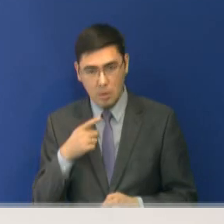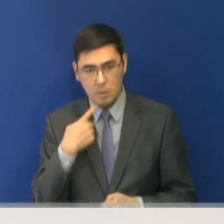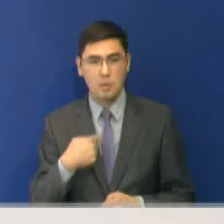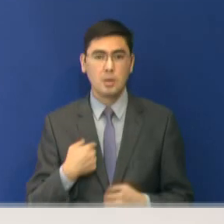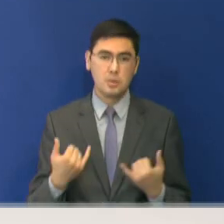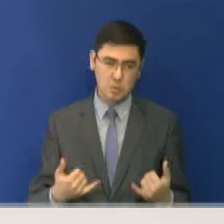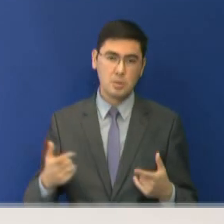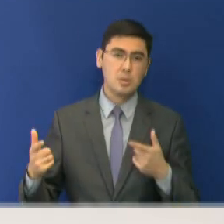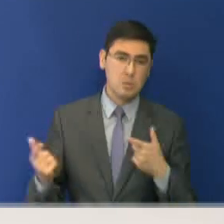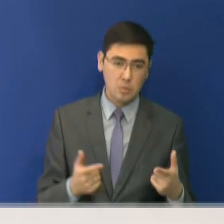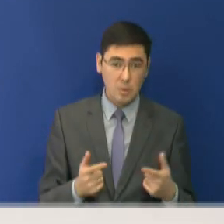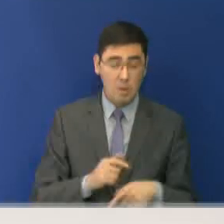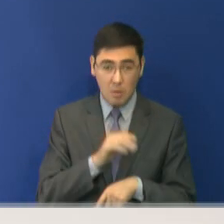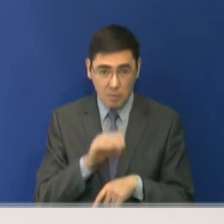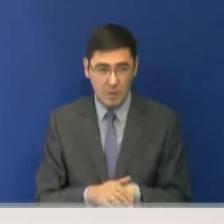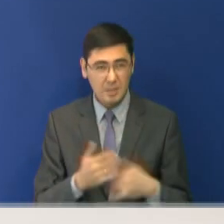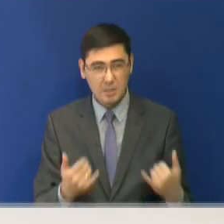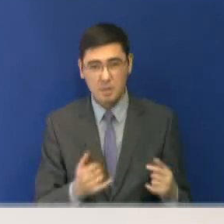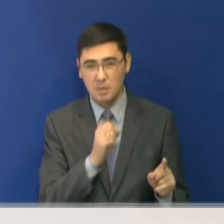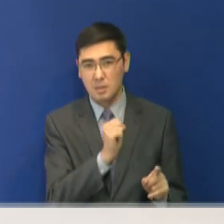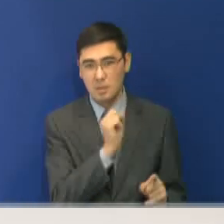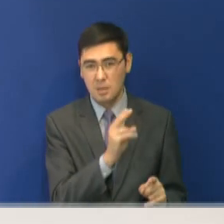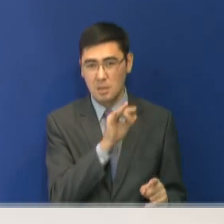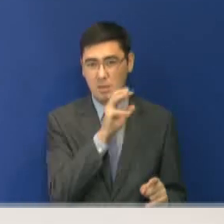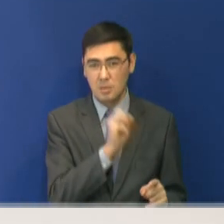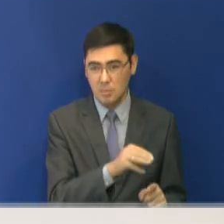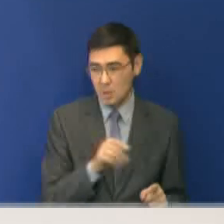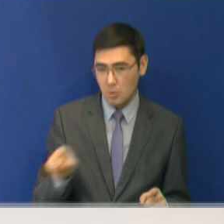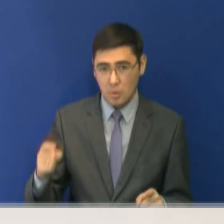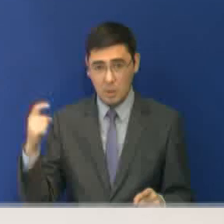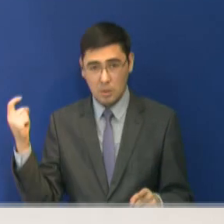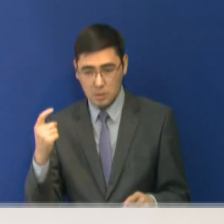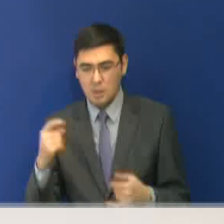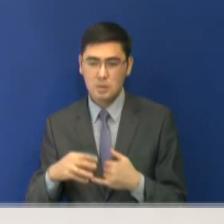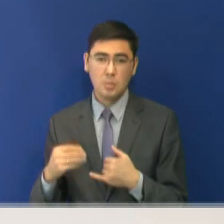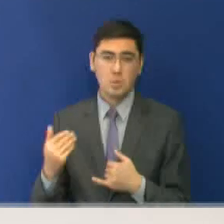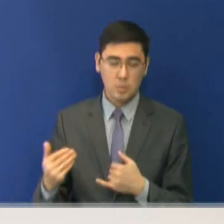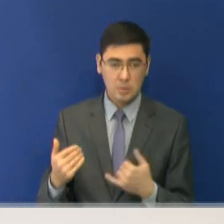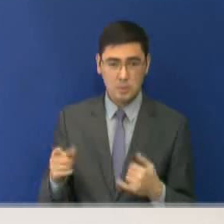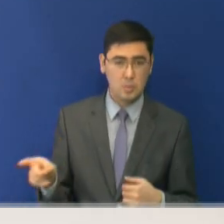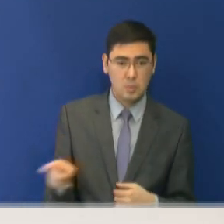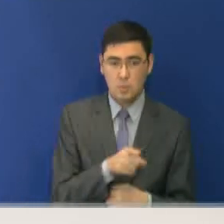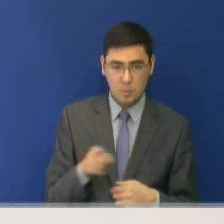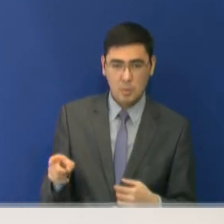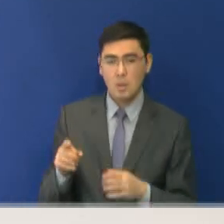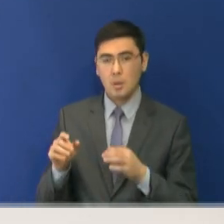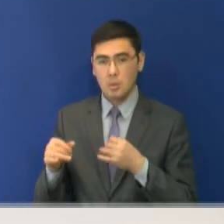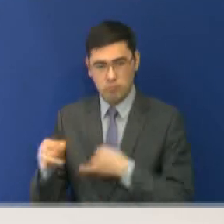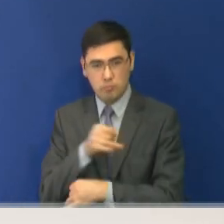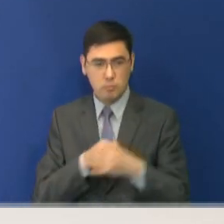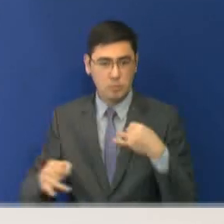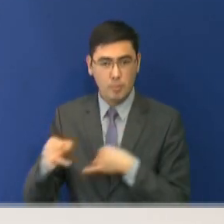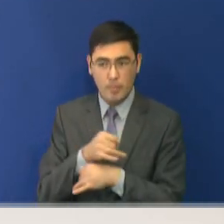время с акиматом, владельцем разъяснительную работу ведется.